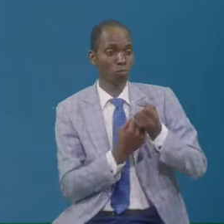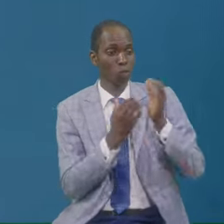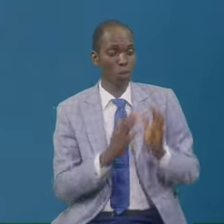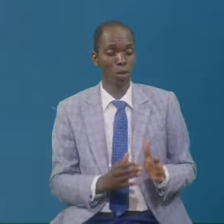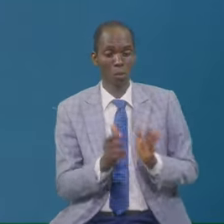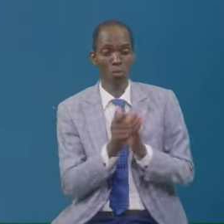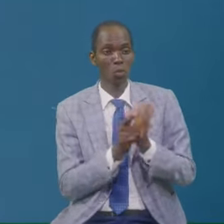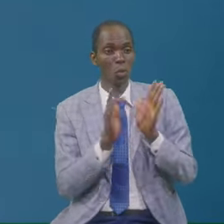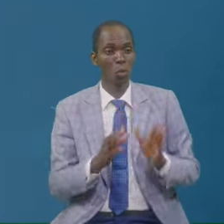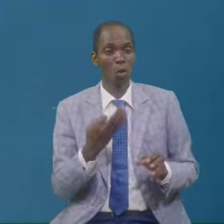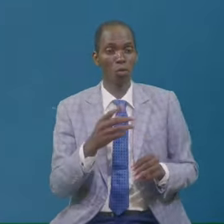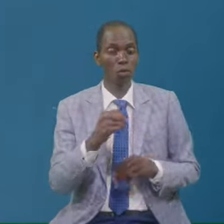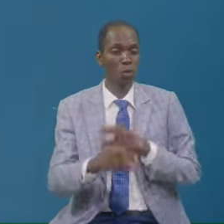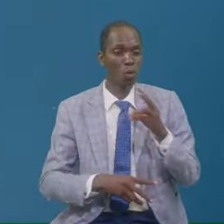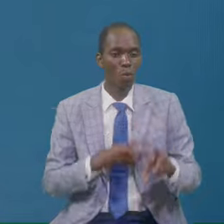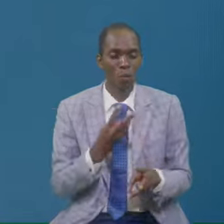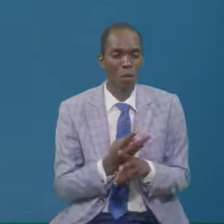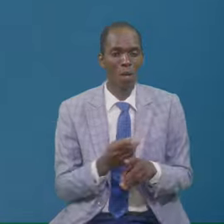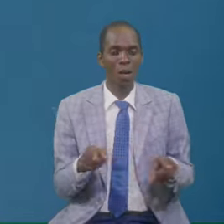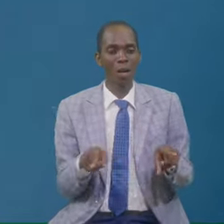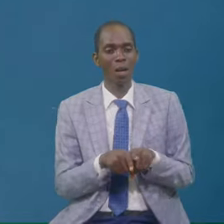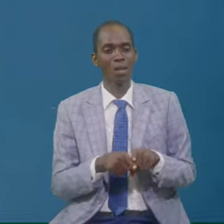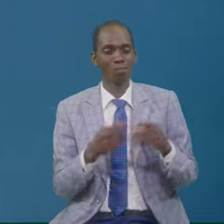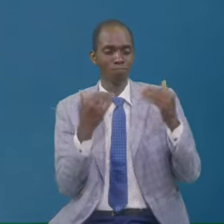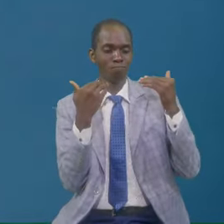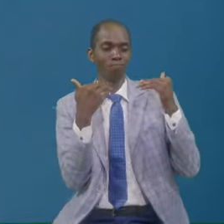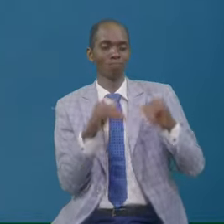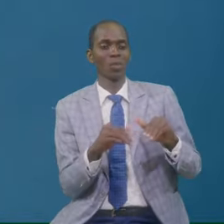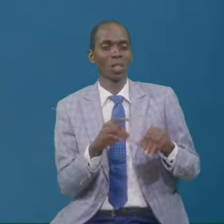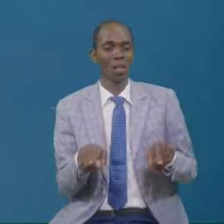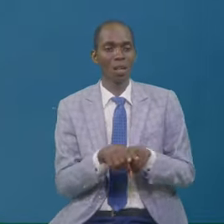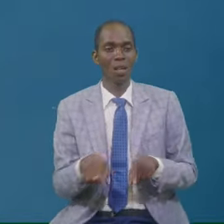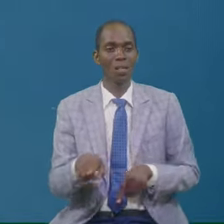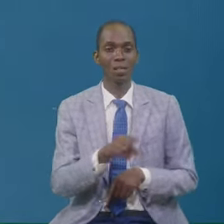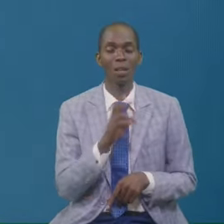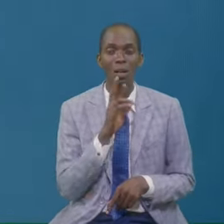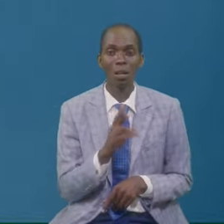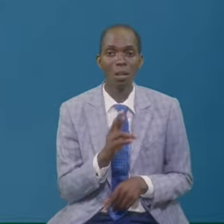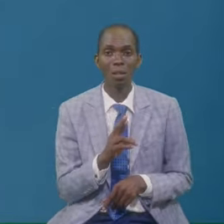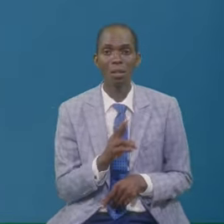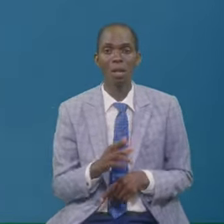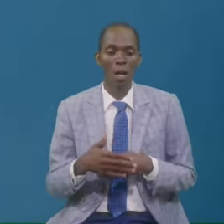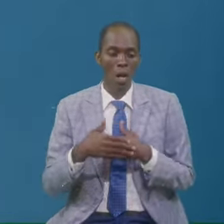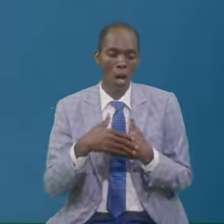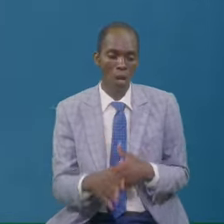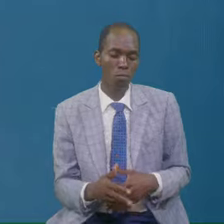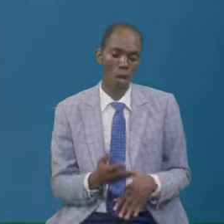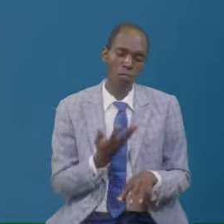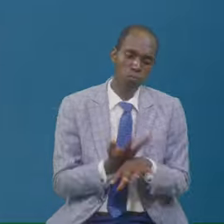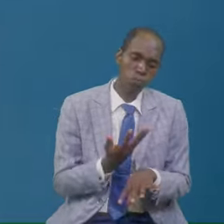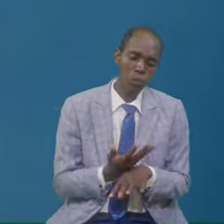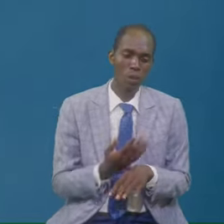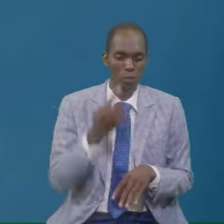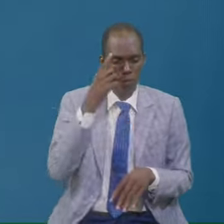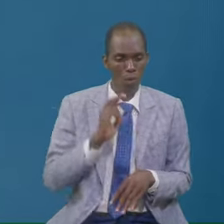as limited as they are, వారికి ఉన్నది పరిమితమైన శక్తి, after pleading our case in the court, మన కేసును